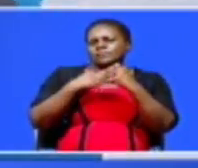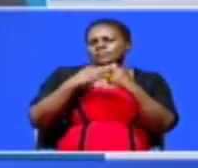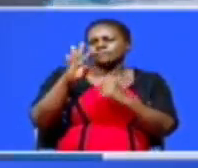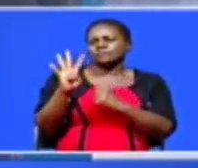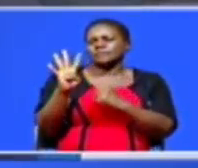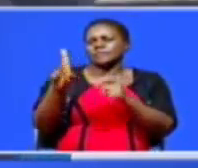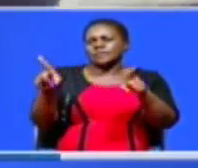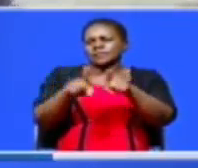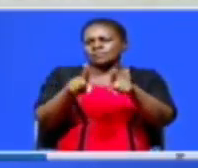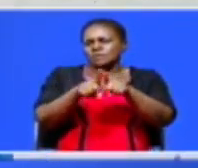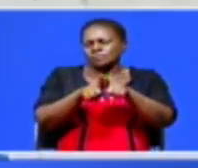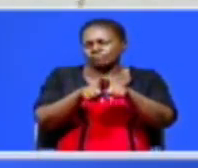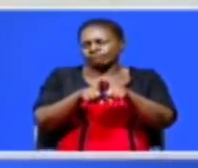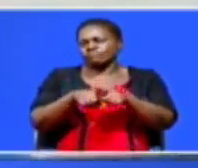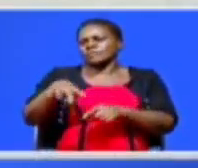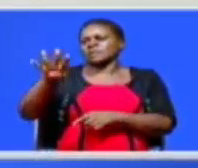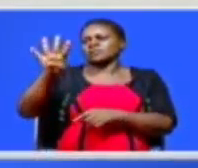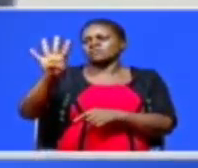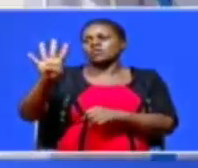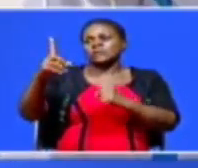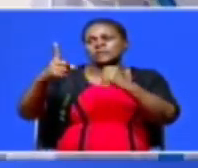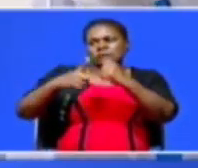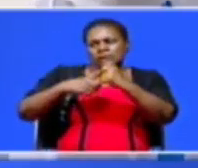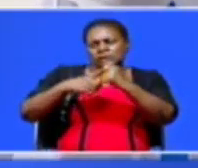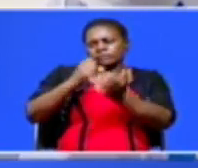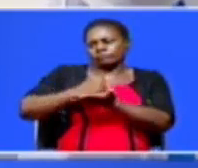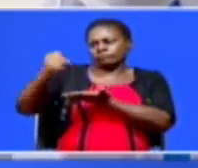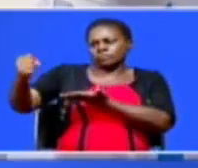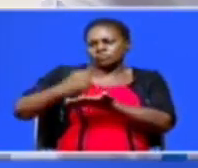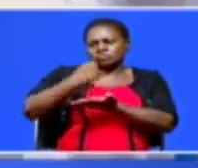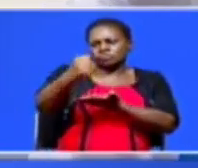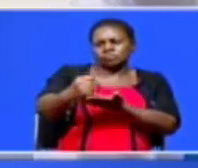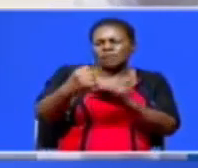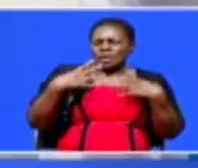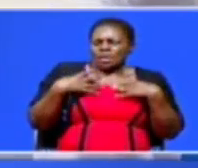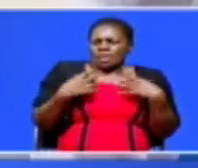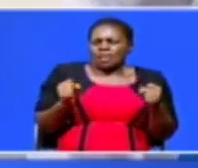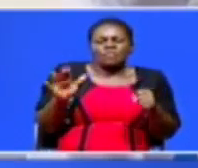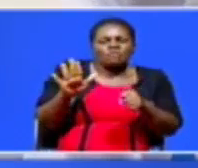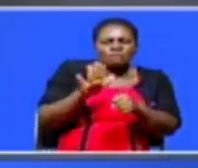Kwa upande mwingine, watu 46 wameruhusiwa kwenda manyumbani na kufikisha